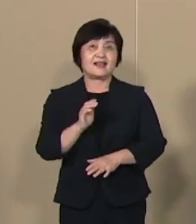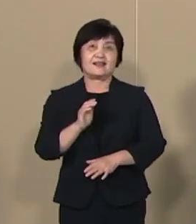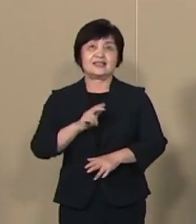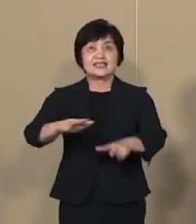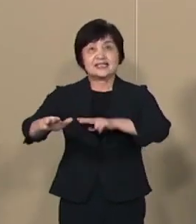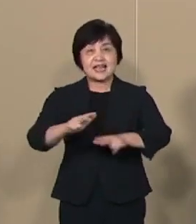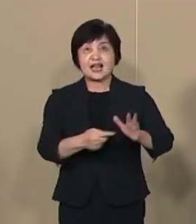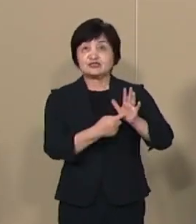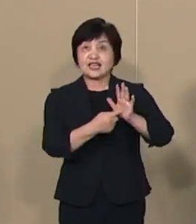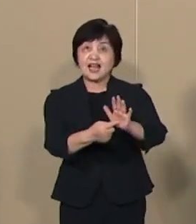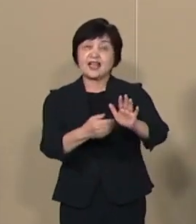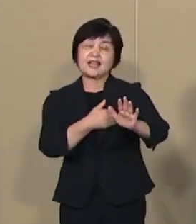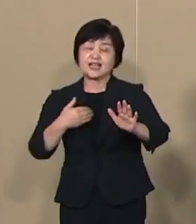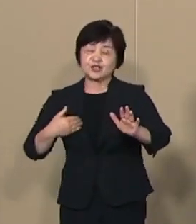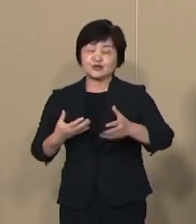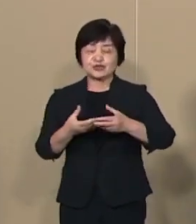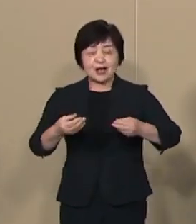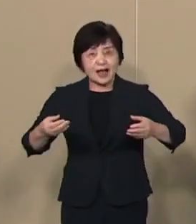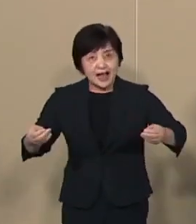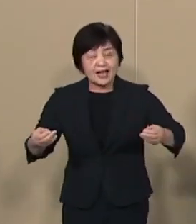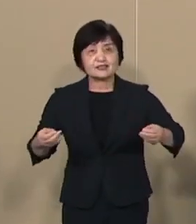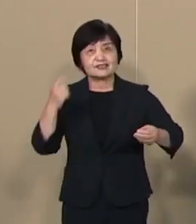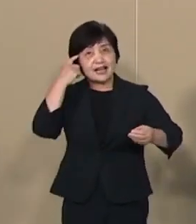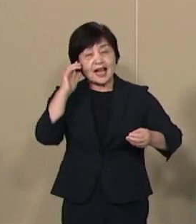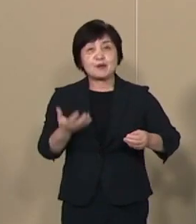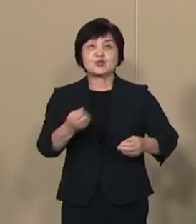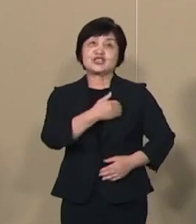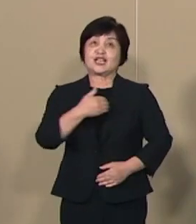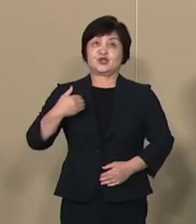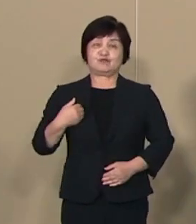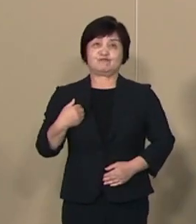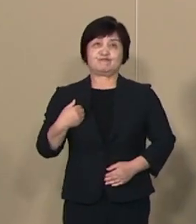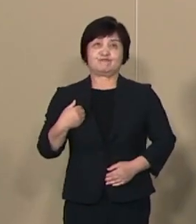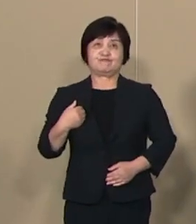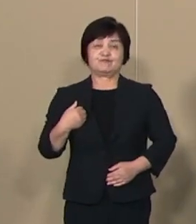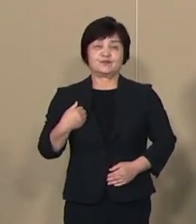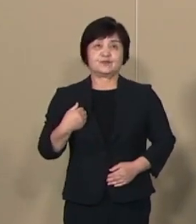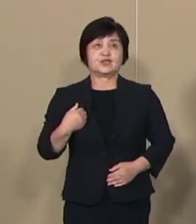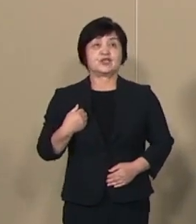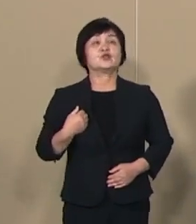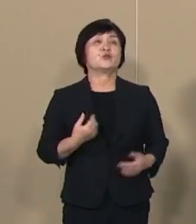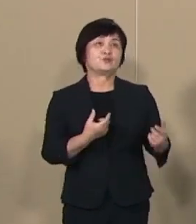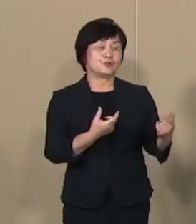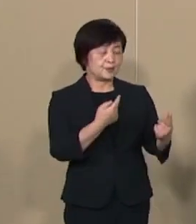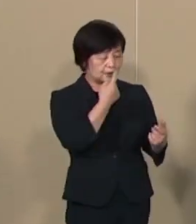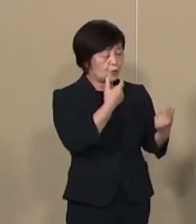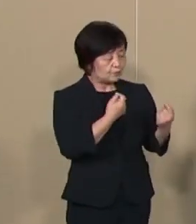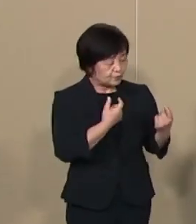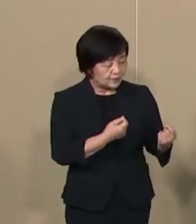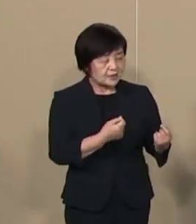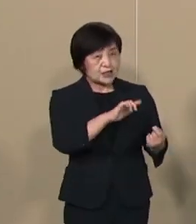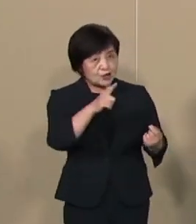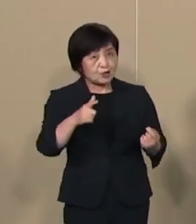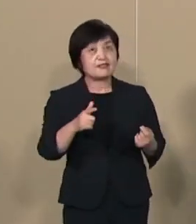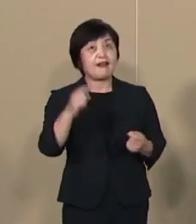せたりとかっていうことを柔軟にある諸派投稿相当なそうなでねまさにその通りですねはい柔軟ないろんな方々の考え方を入れていくと